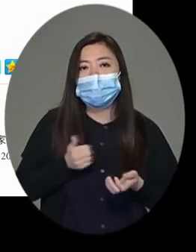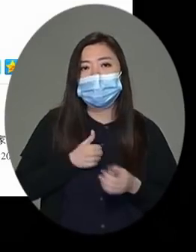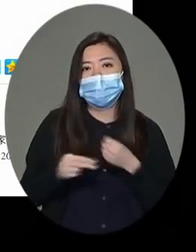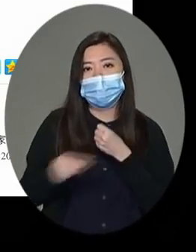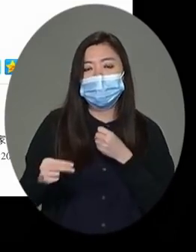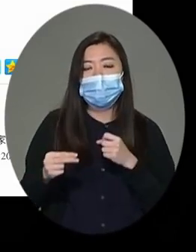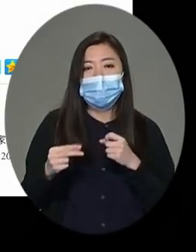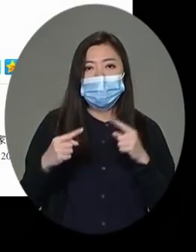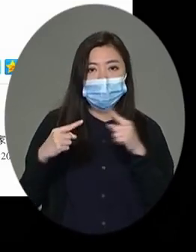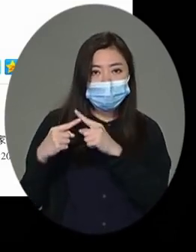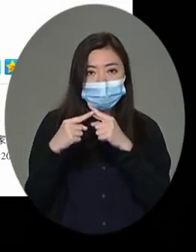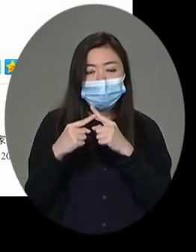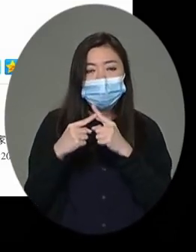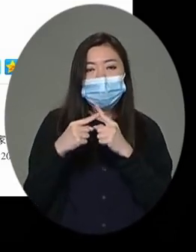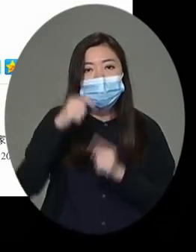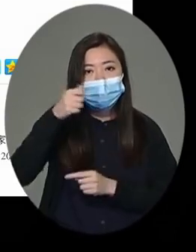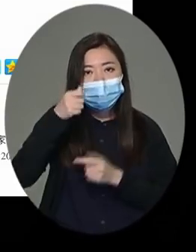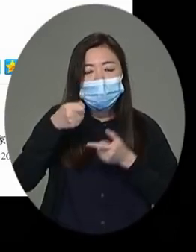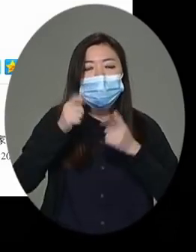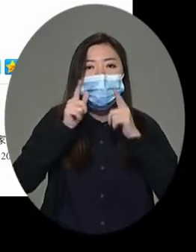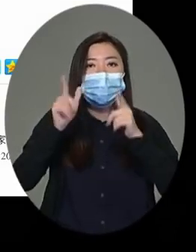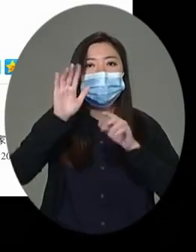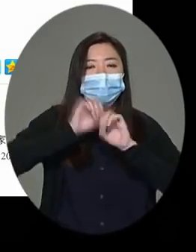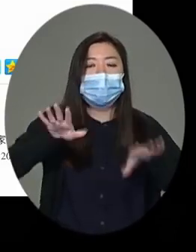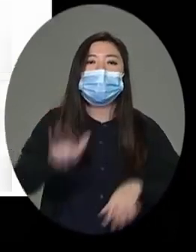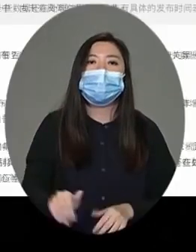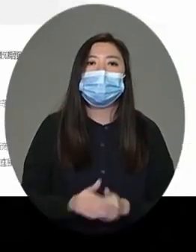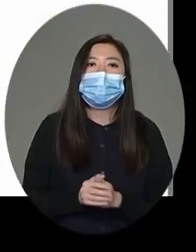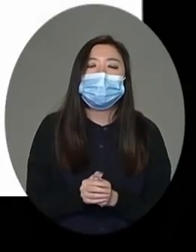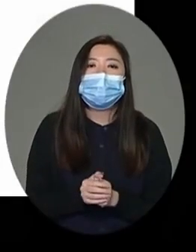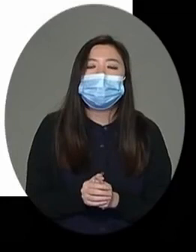会在第7次全国人口普查公布中发布。